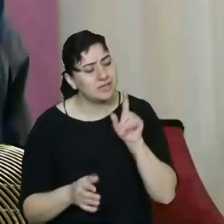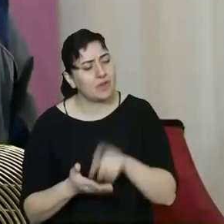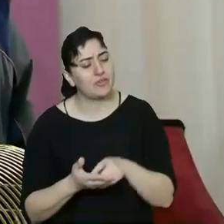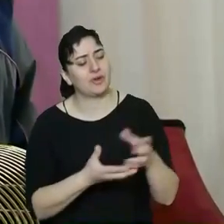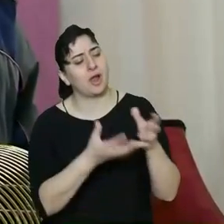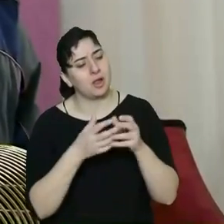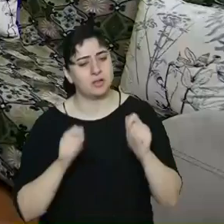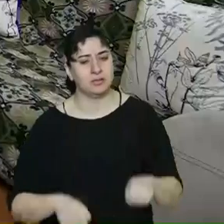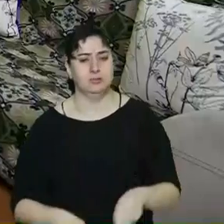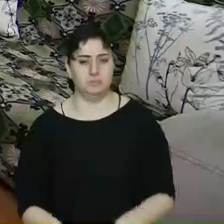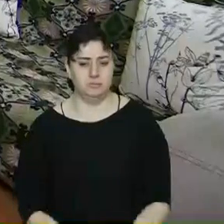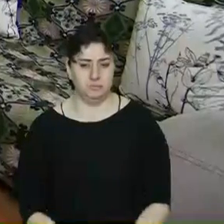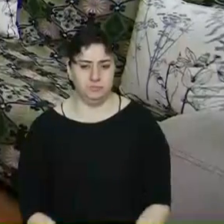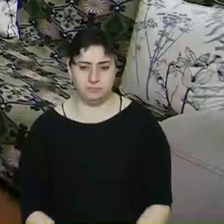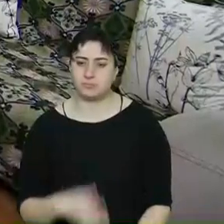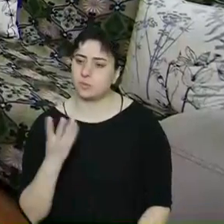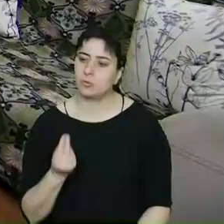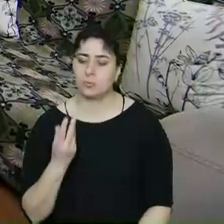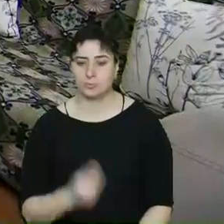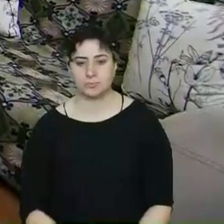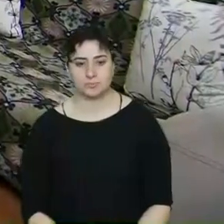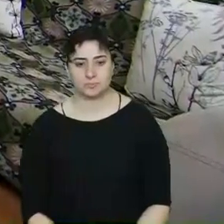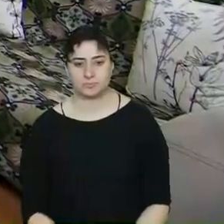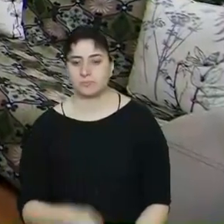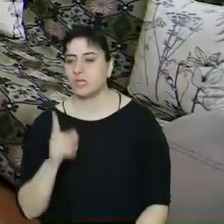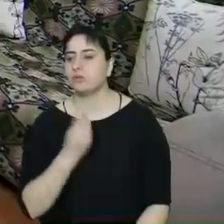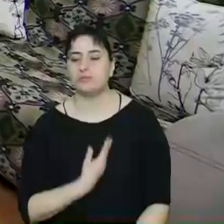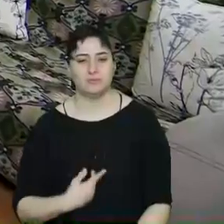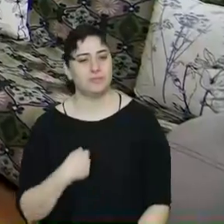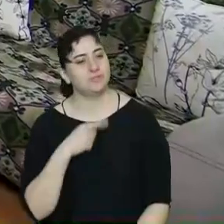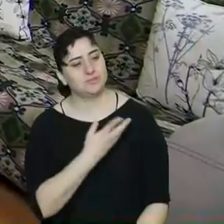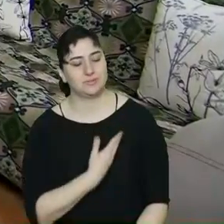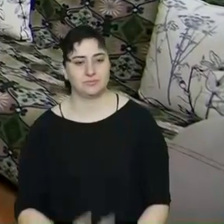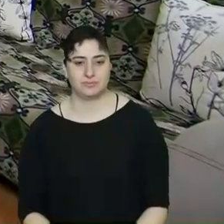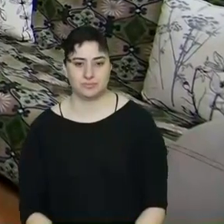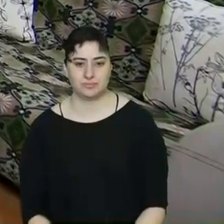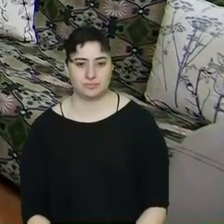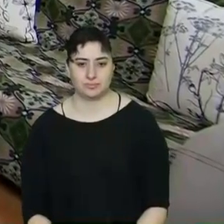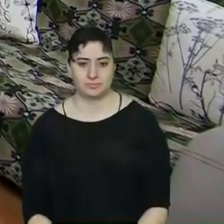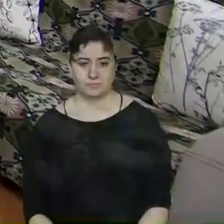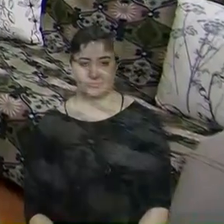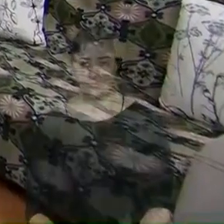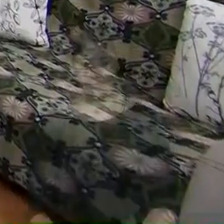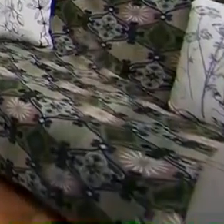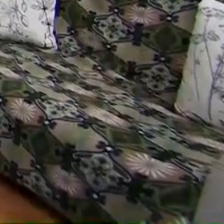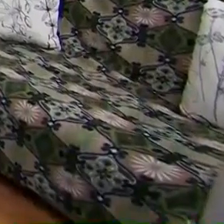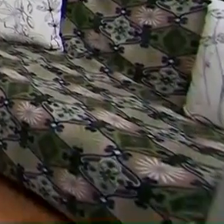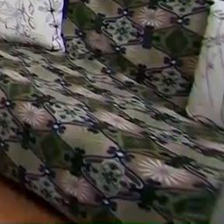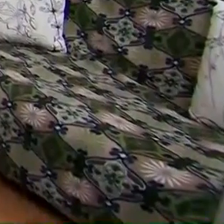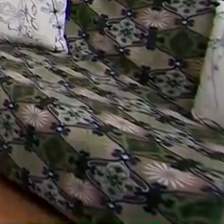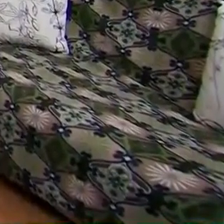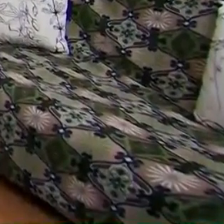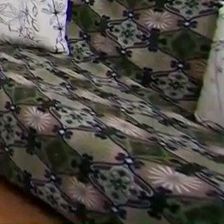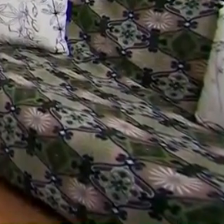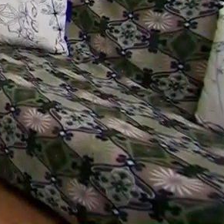baba ne dediğini yap ya. Tamam babacığım. Hadi. Seni çok seviyorum. Ben de seni hadi oğlum. Kafes yarım metre uzunluğunda üstü